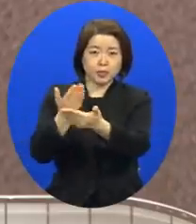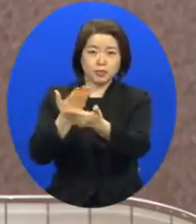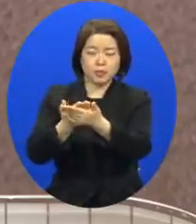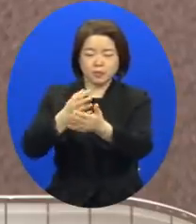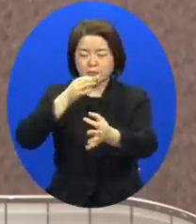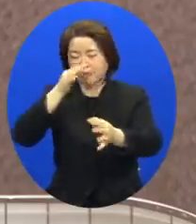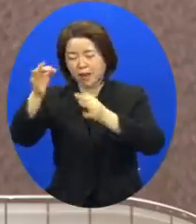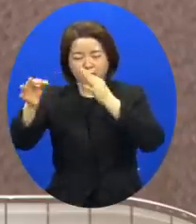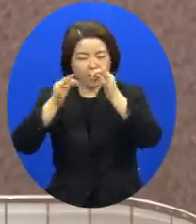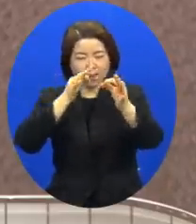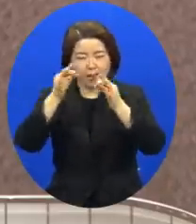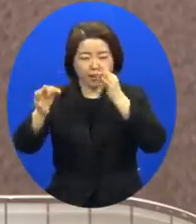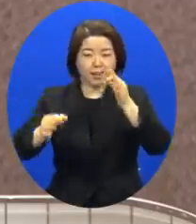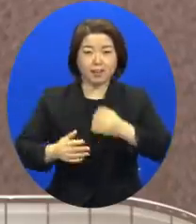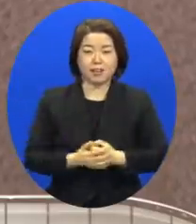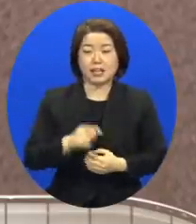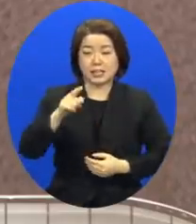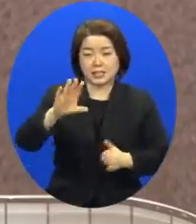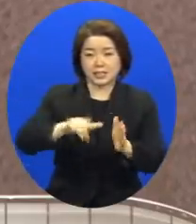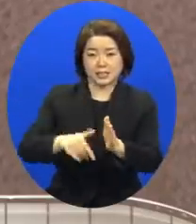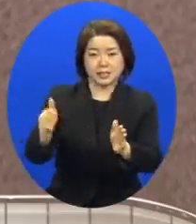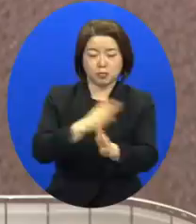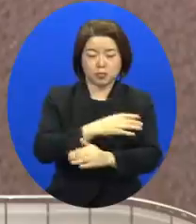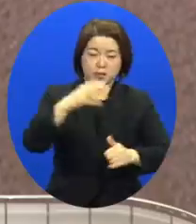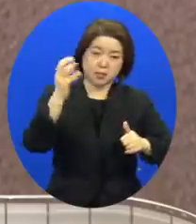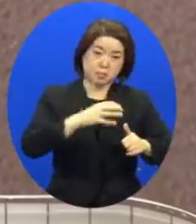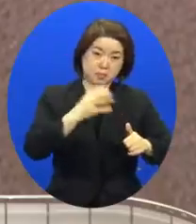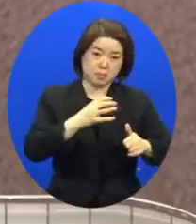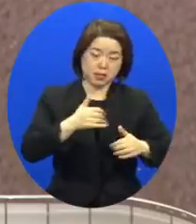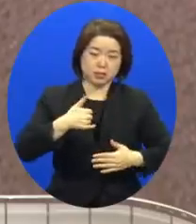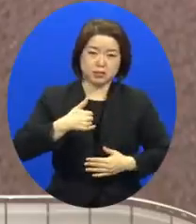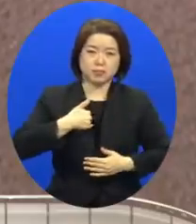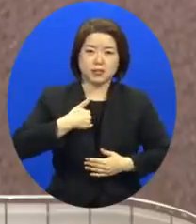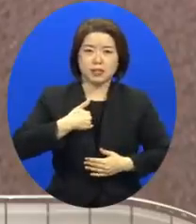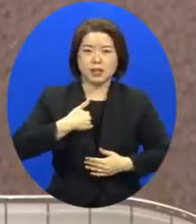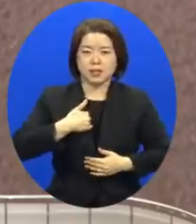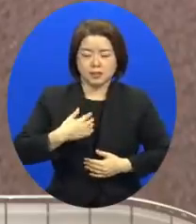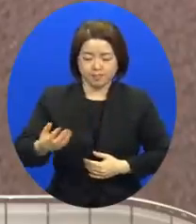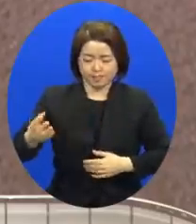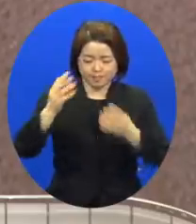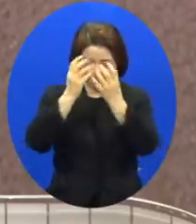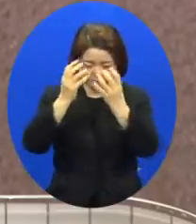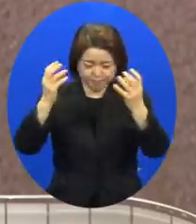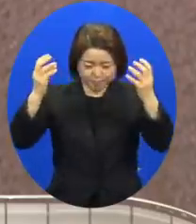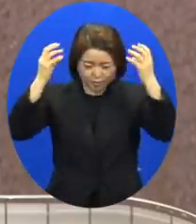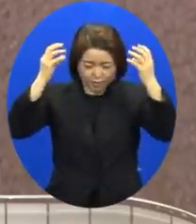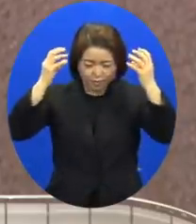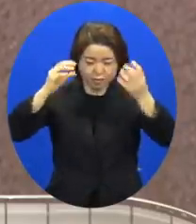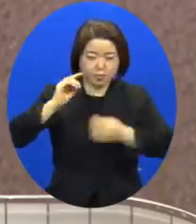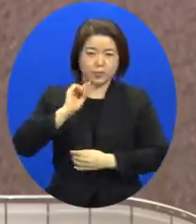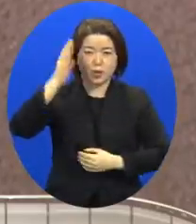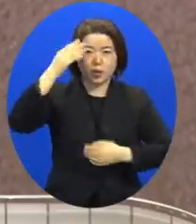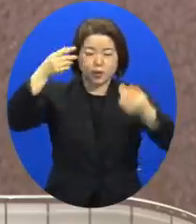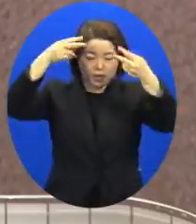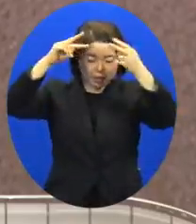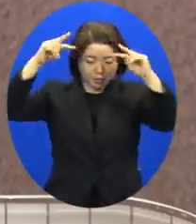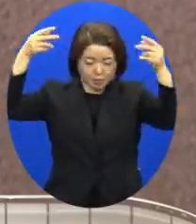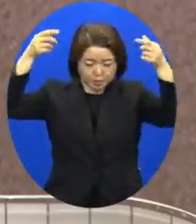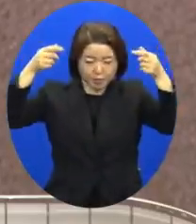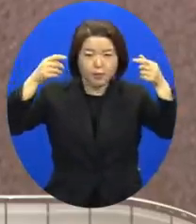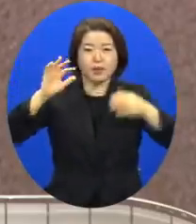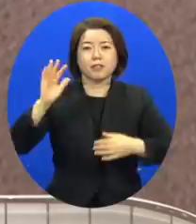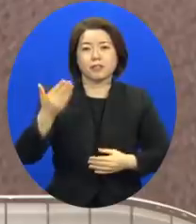소리질렀다 그때부터 휩 박은 나의 이마에 불리어진 영광의 면류관이 되었다